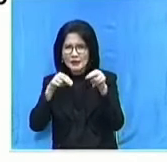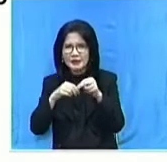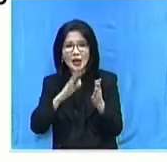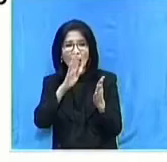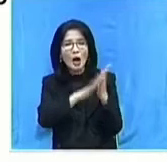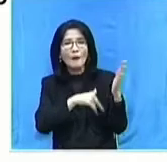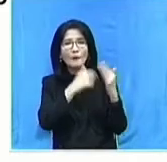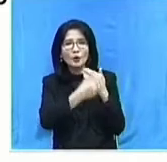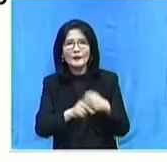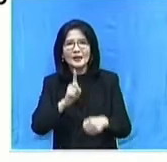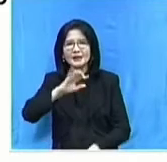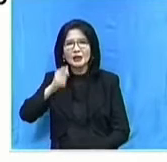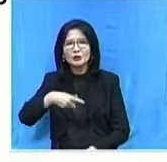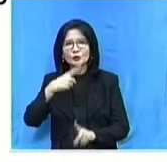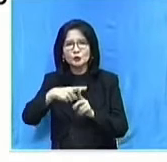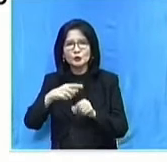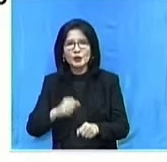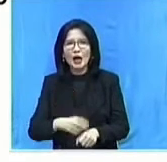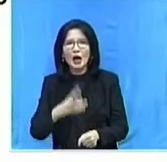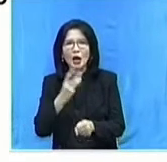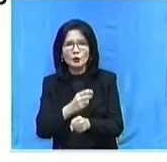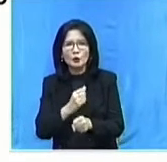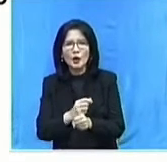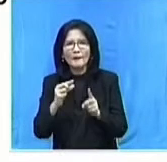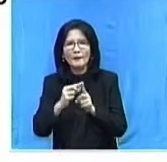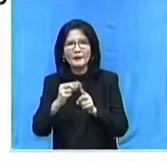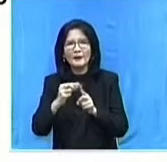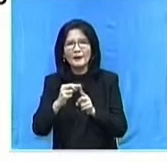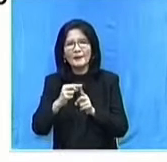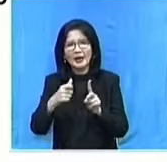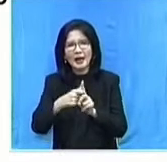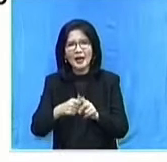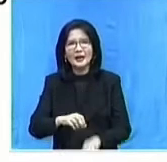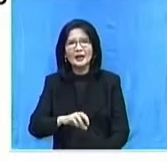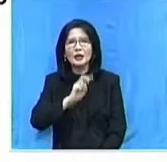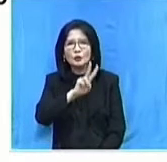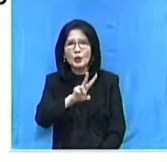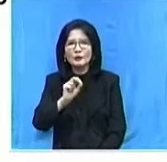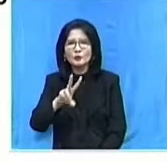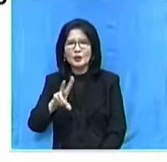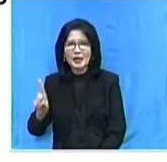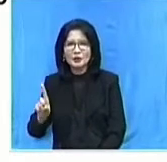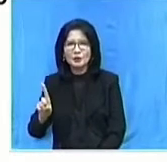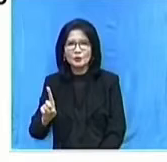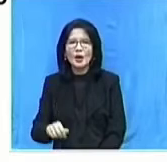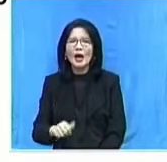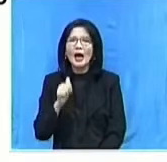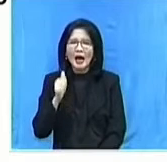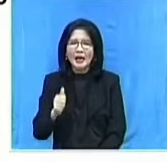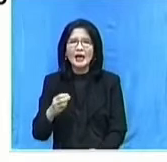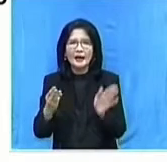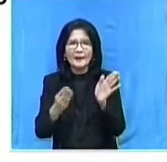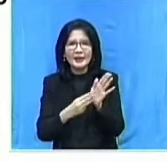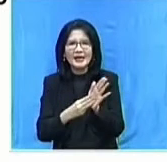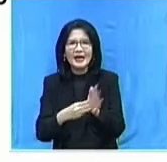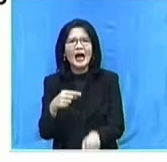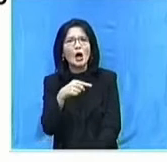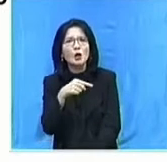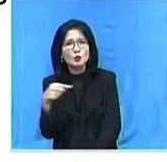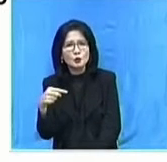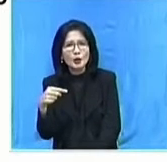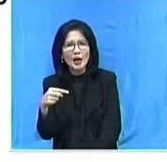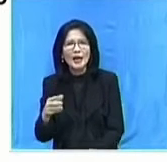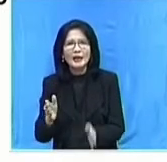program 1juta guru pka pada tahun 2021 agar permasalahan kekurangan